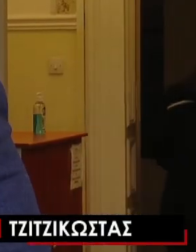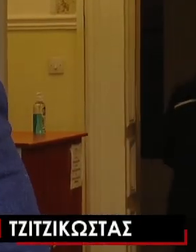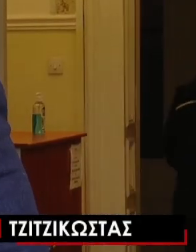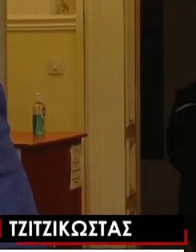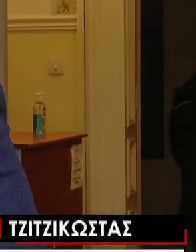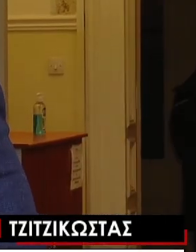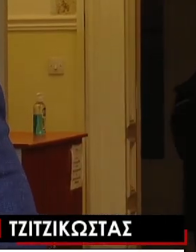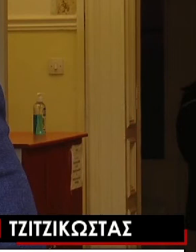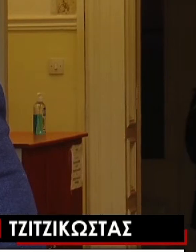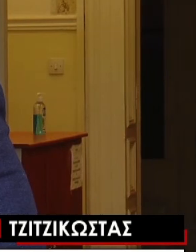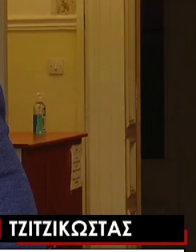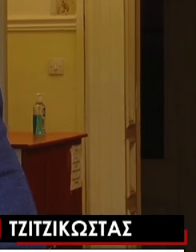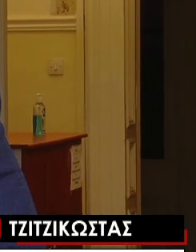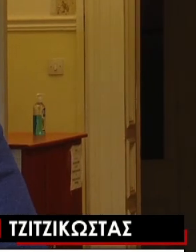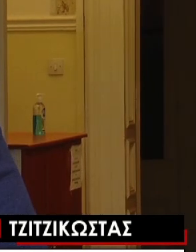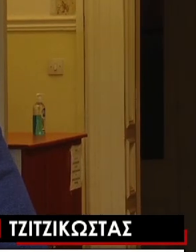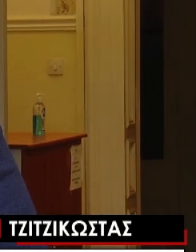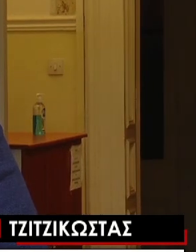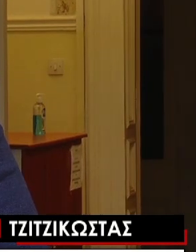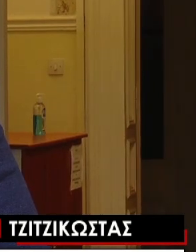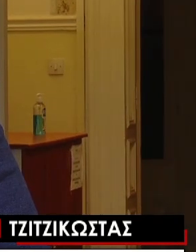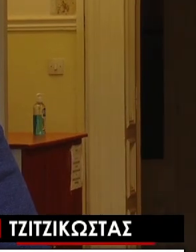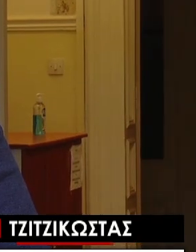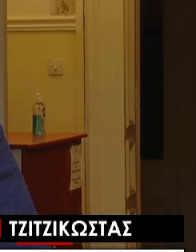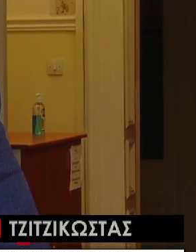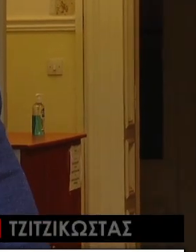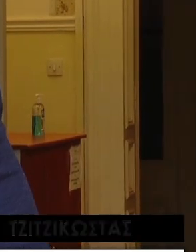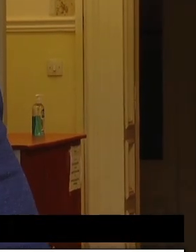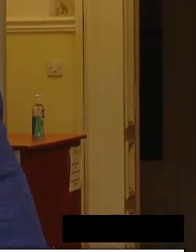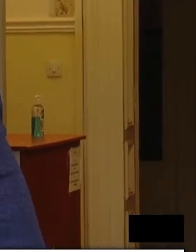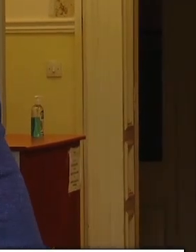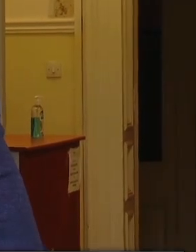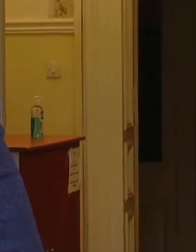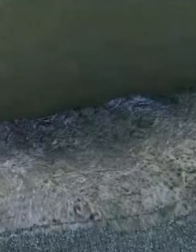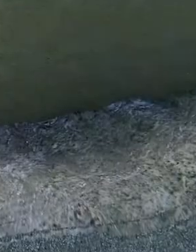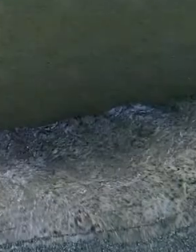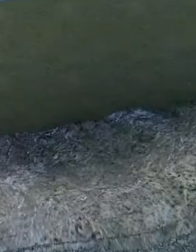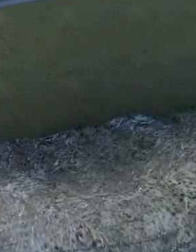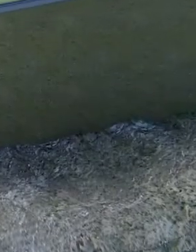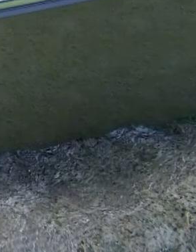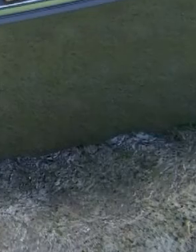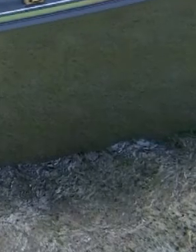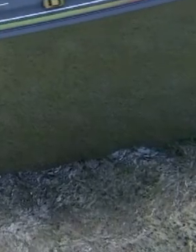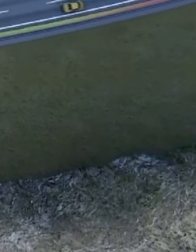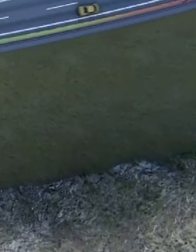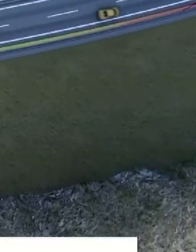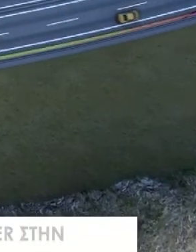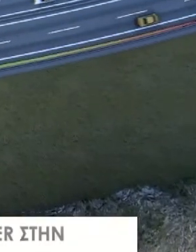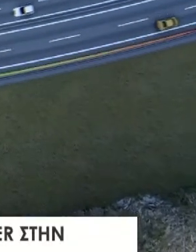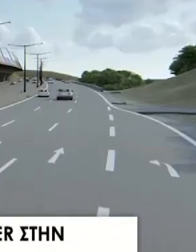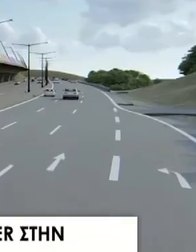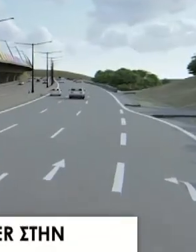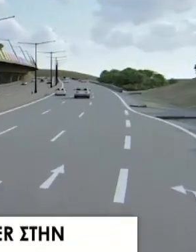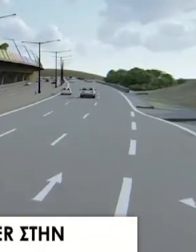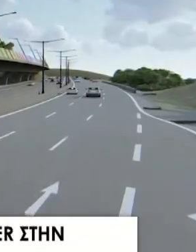αισιόδοξο ότι μέχρι το 2026 η Θεσσαλονίκη θα έχει αποκτήσει ένα σύγχρονο παράλληλο